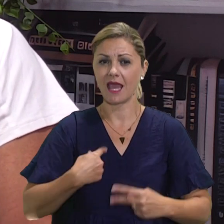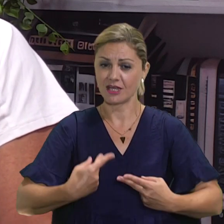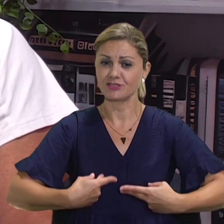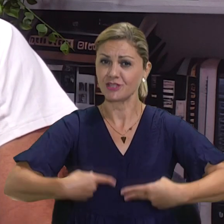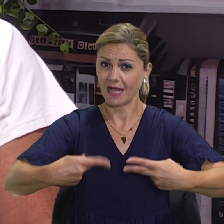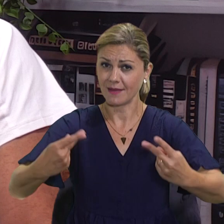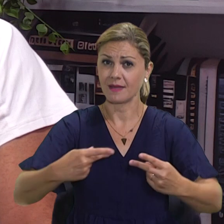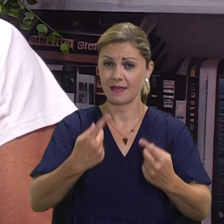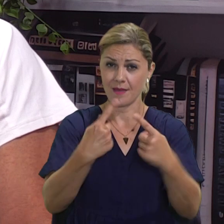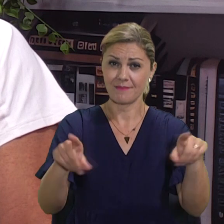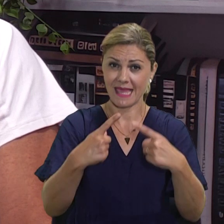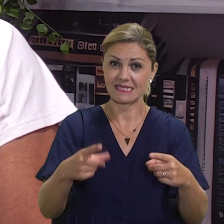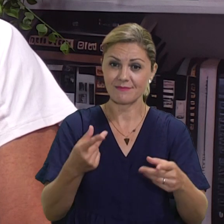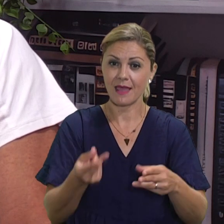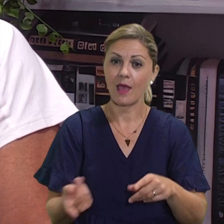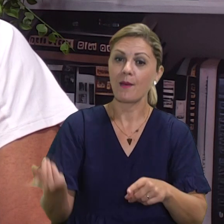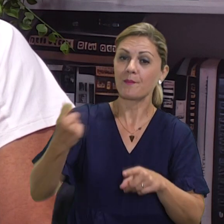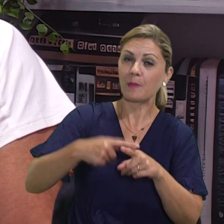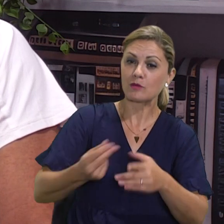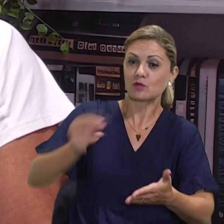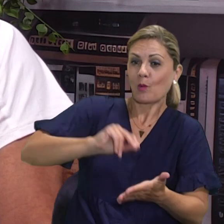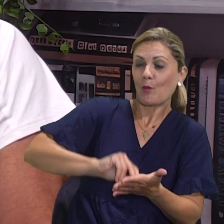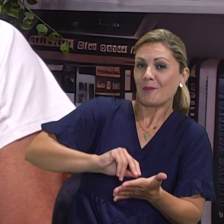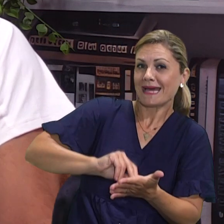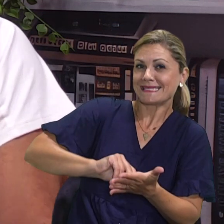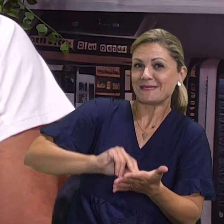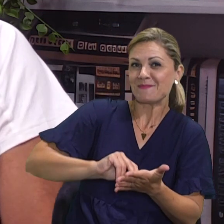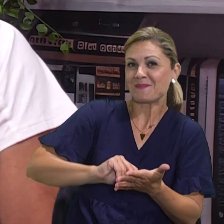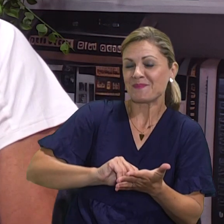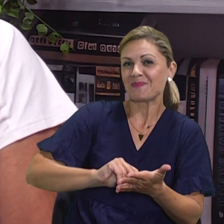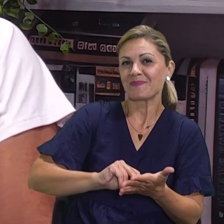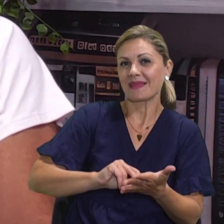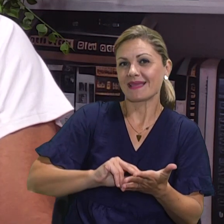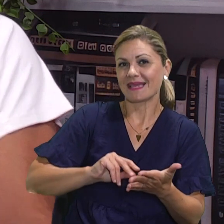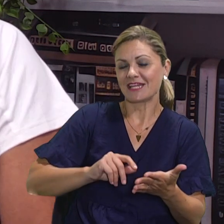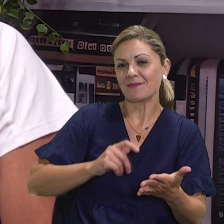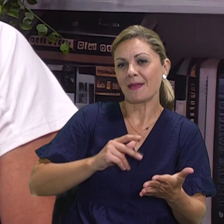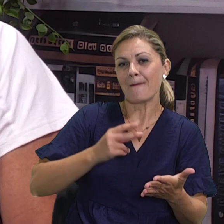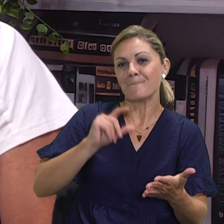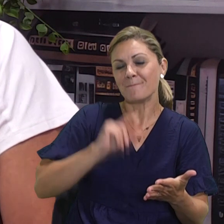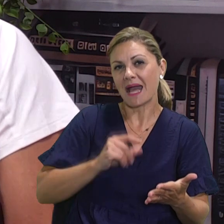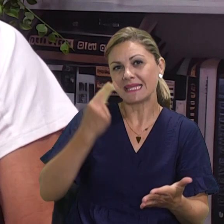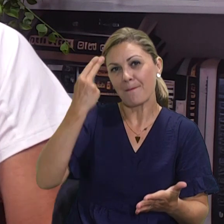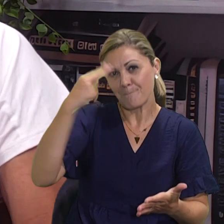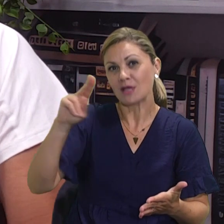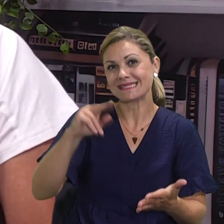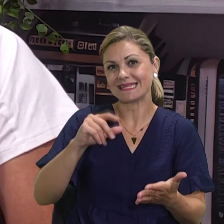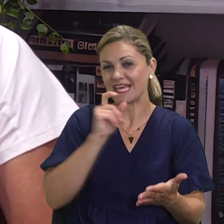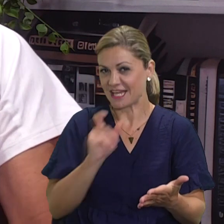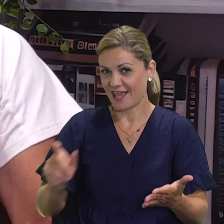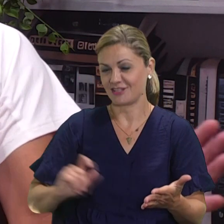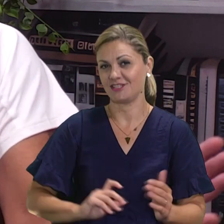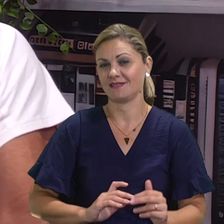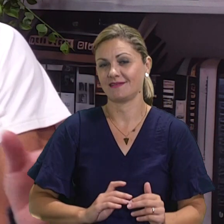Ja zato obično kad negdje šaljem, stavim doli prevod. I to ne rečem prevod jer bi to bilo malo ono, jeli? Nego